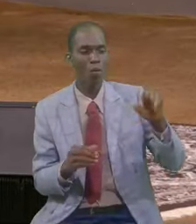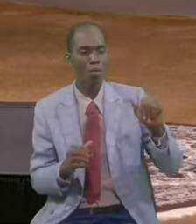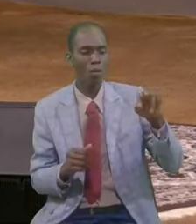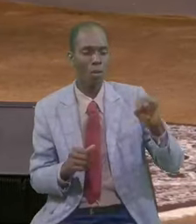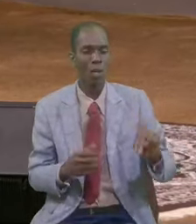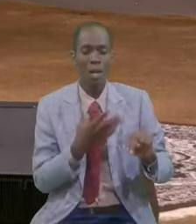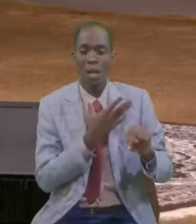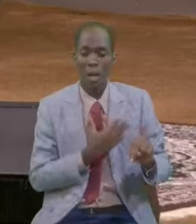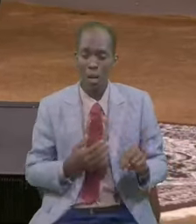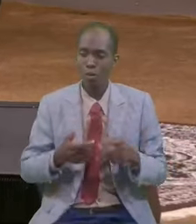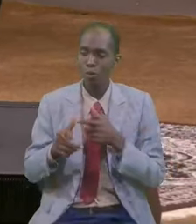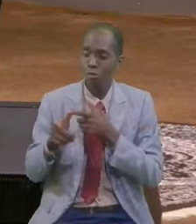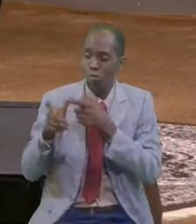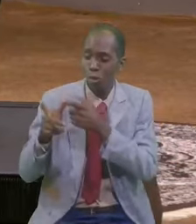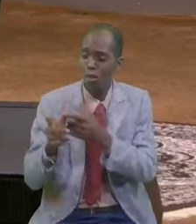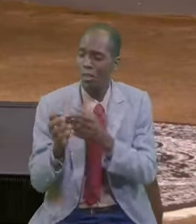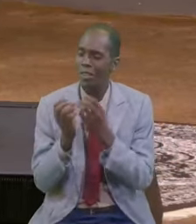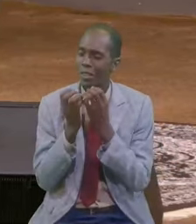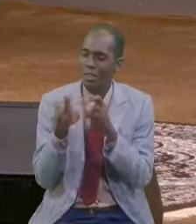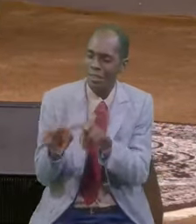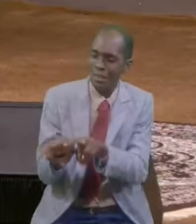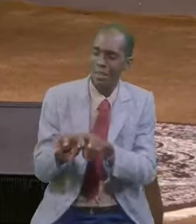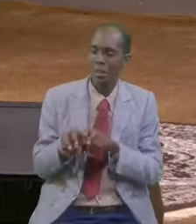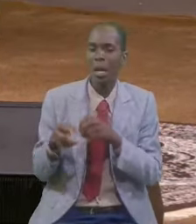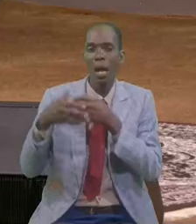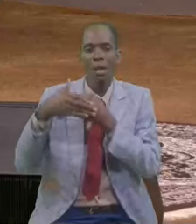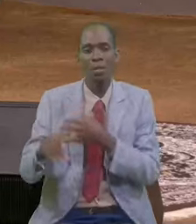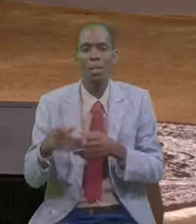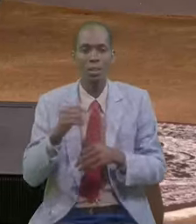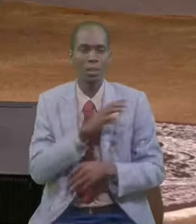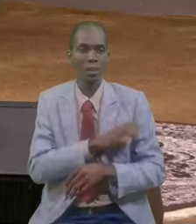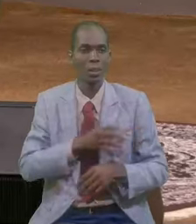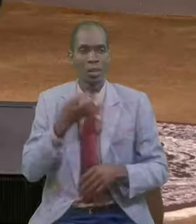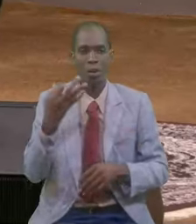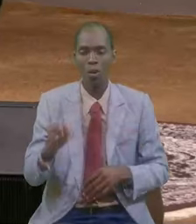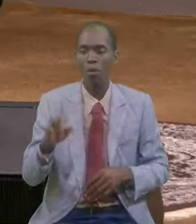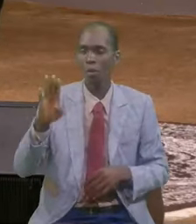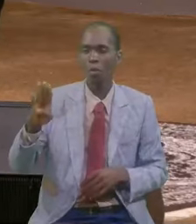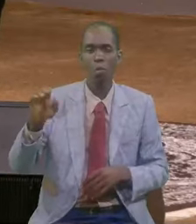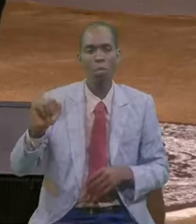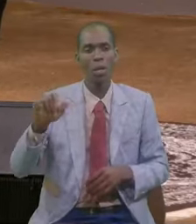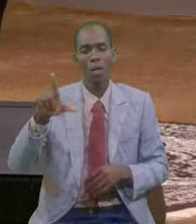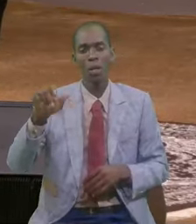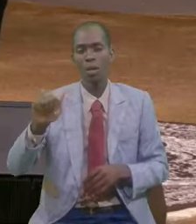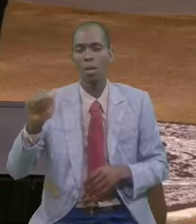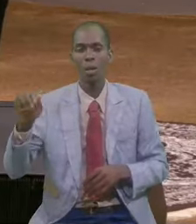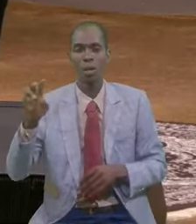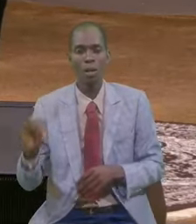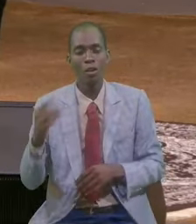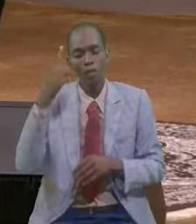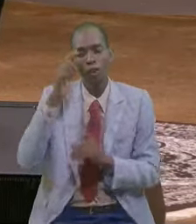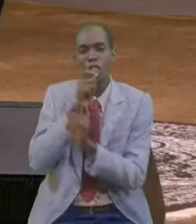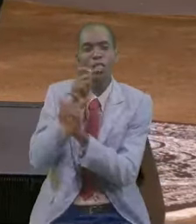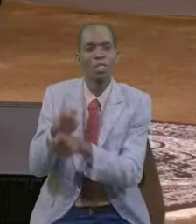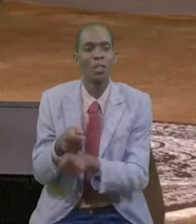Caïn et se sont jetés pour un salaire dans l'égarement de Balaam. Ils se sont perdus par la révolte